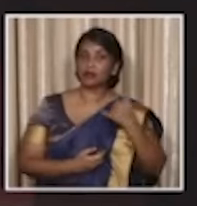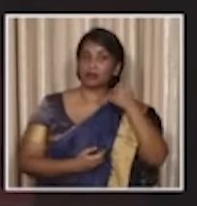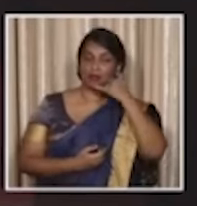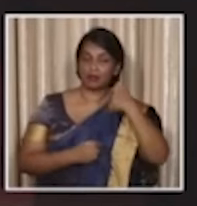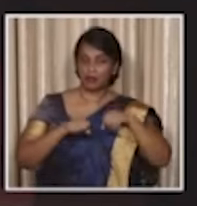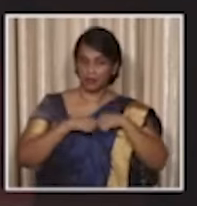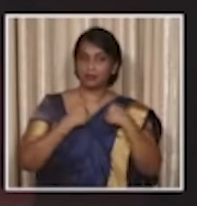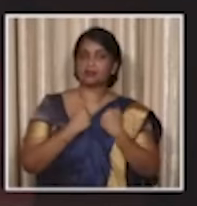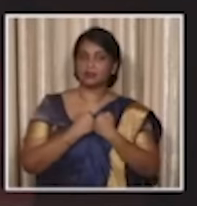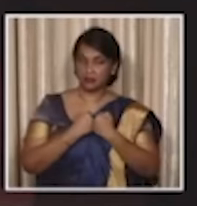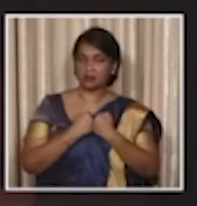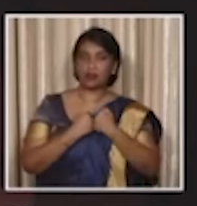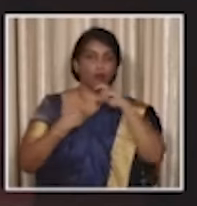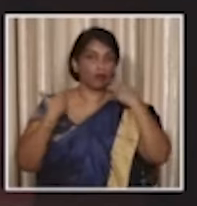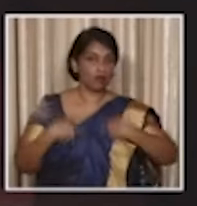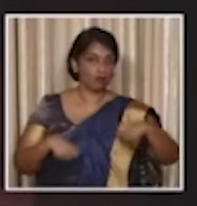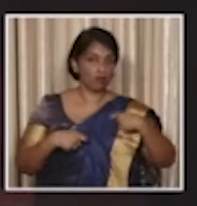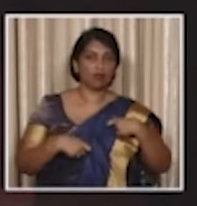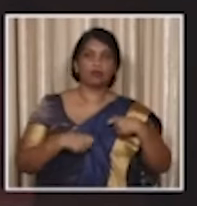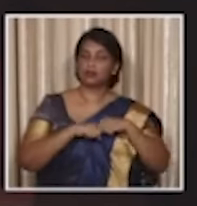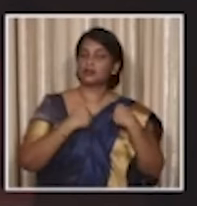මණ්ඩපය, සමගි නීතිඥ සංගමය,